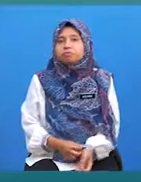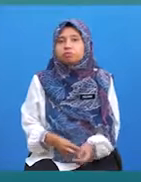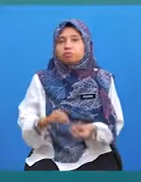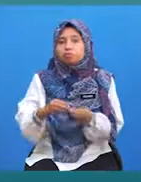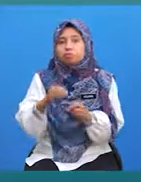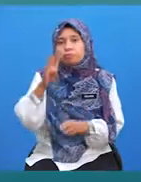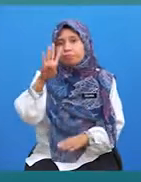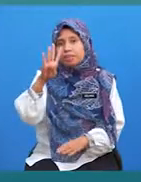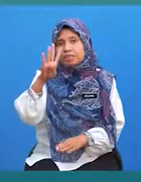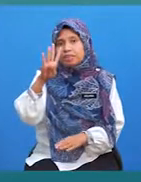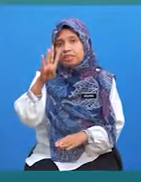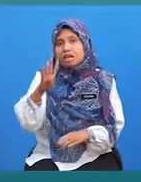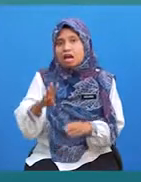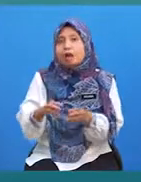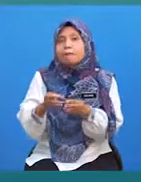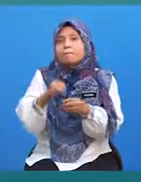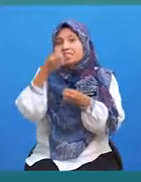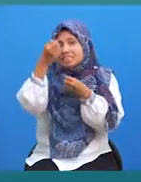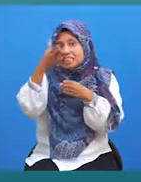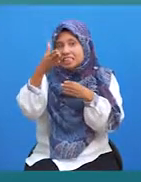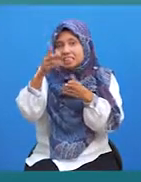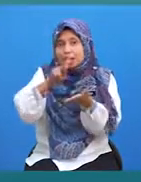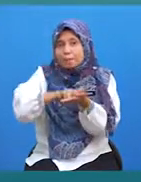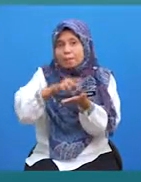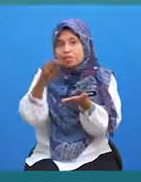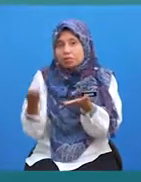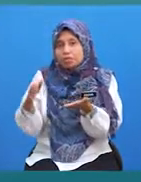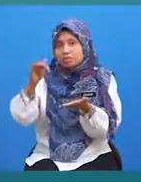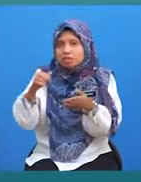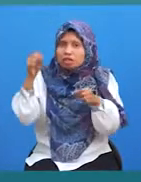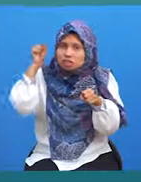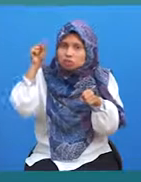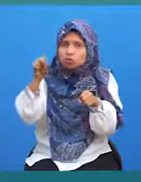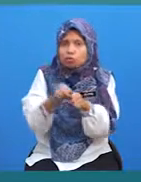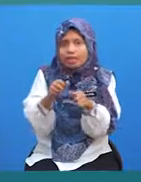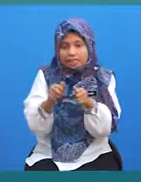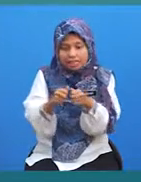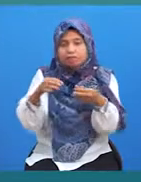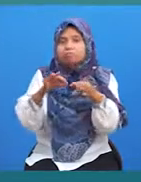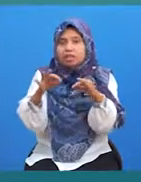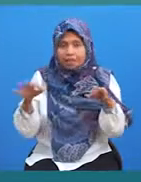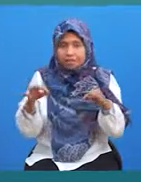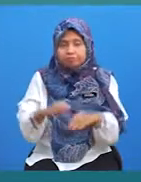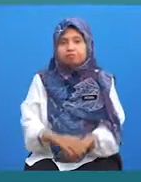yang keempat, menyatakan peribahasa yang sesuai dengan ayat.